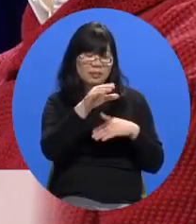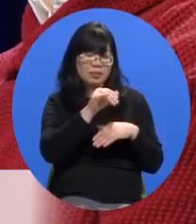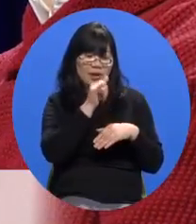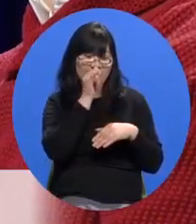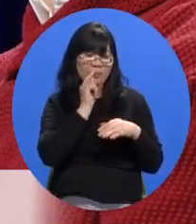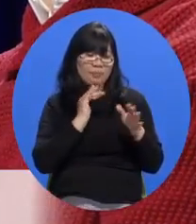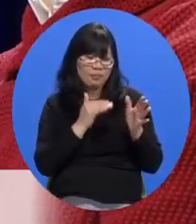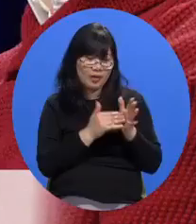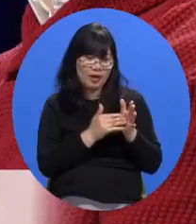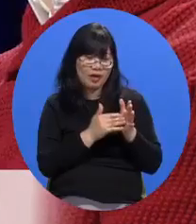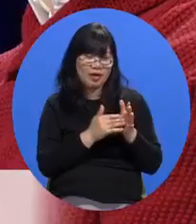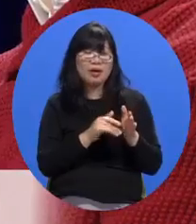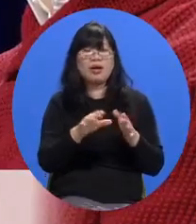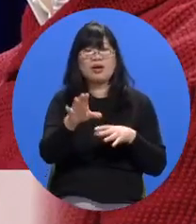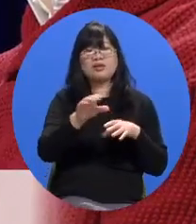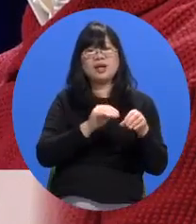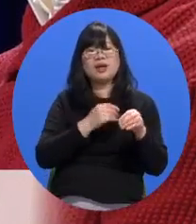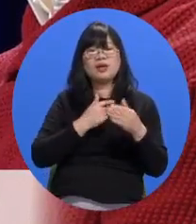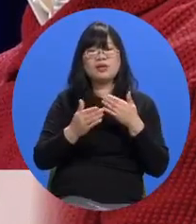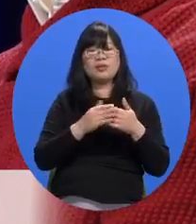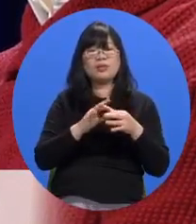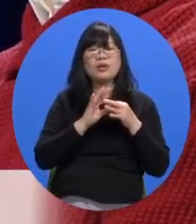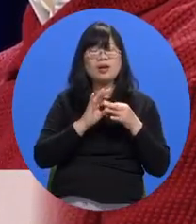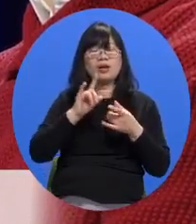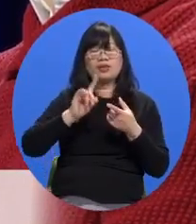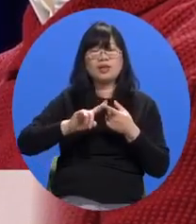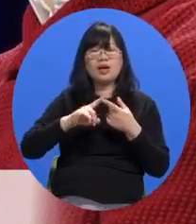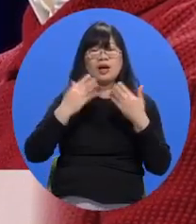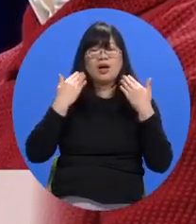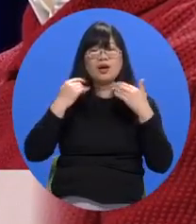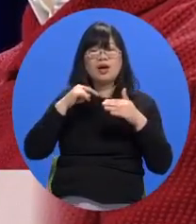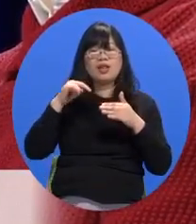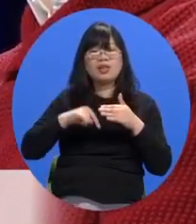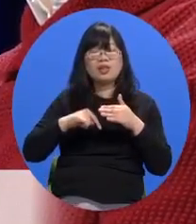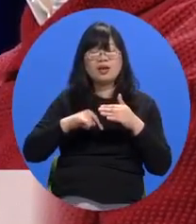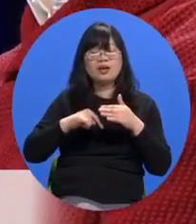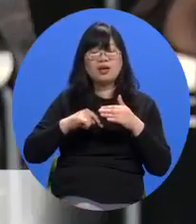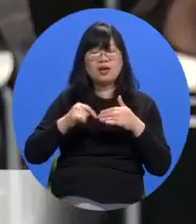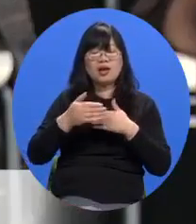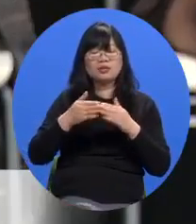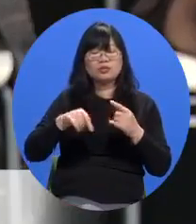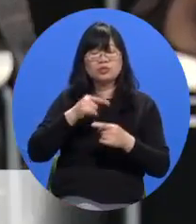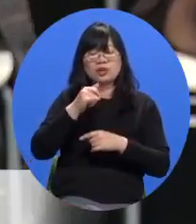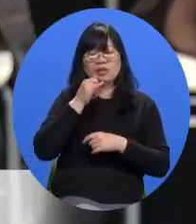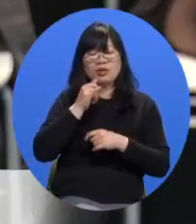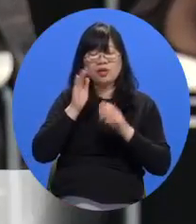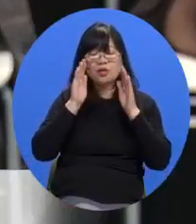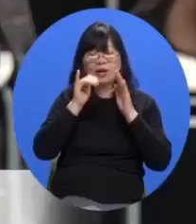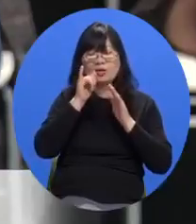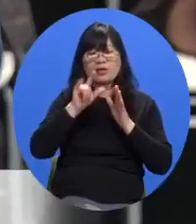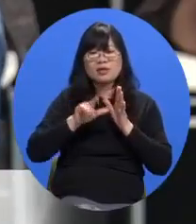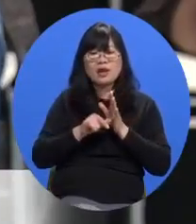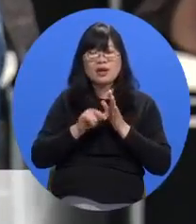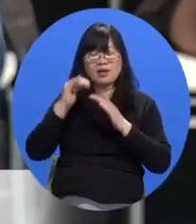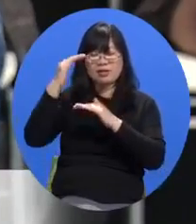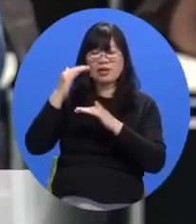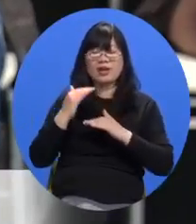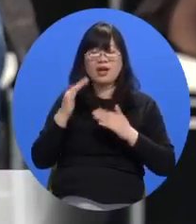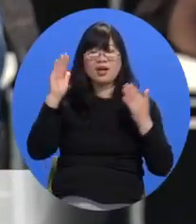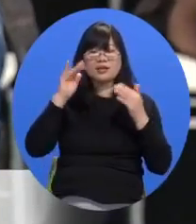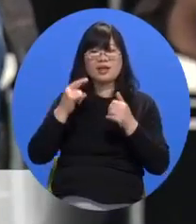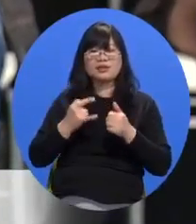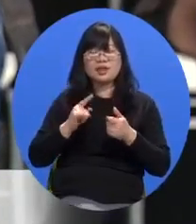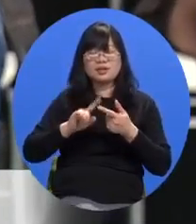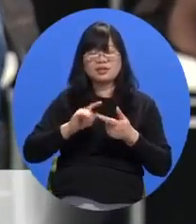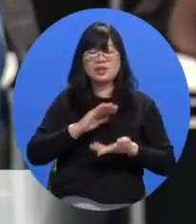경우 이 체득의 경험이 그대로 학교에서 학급을 운영하거나 수업을 네. 할 때 이런 내용들이 학생들한테